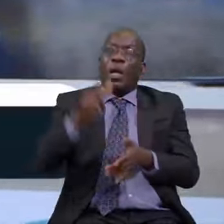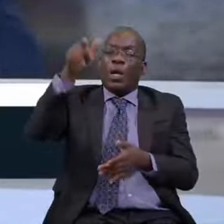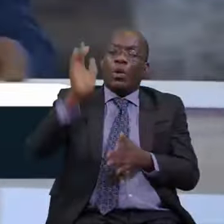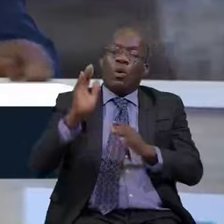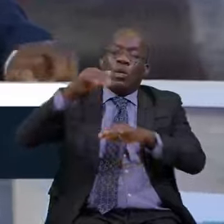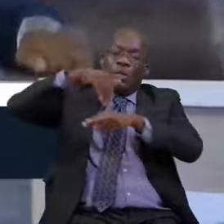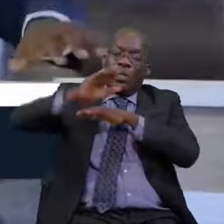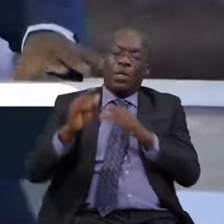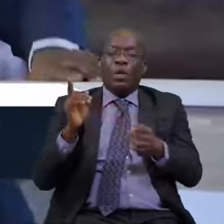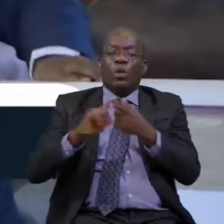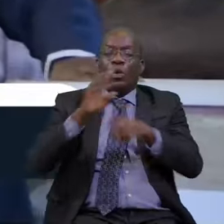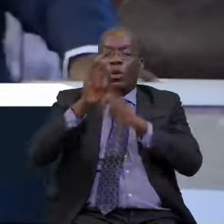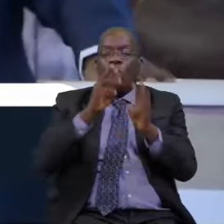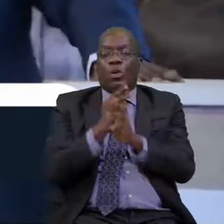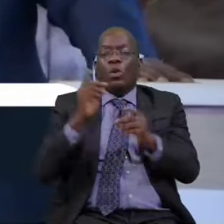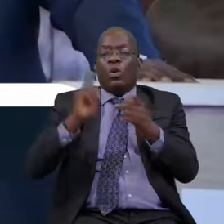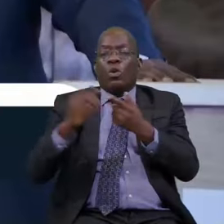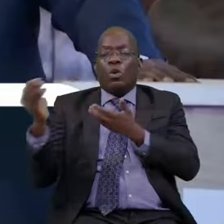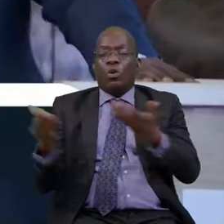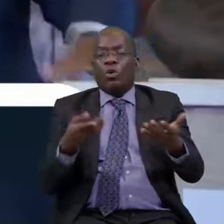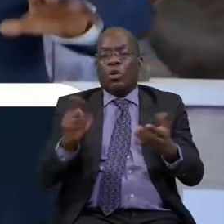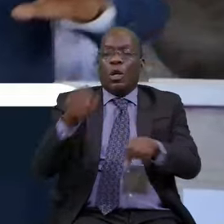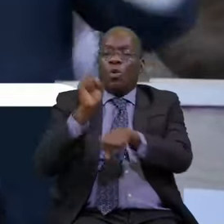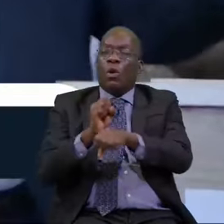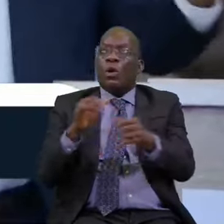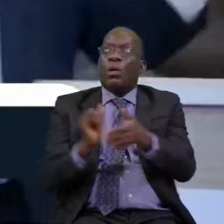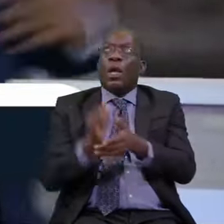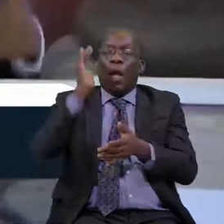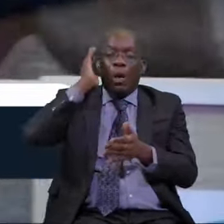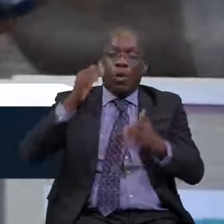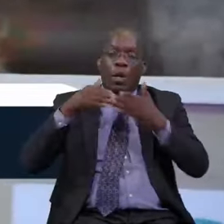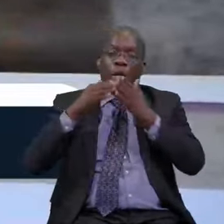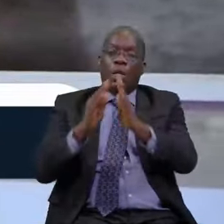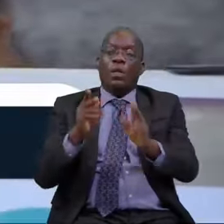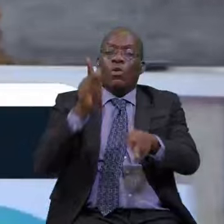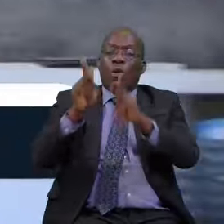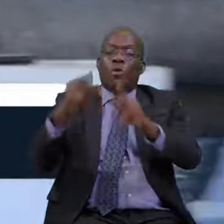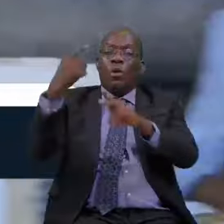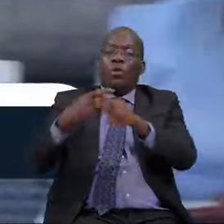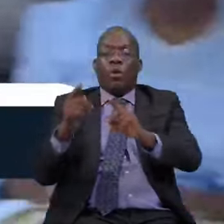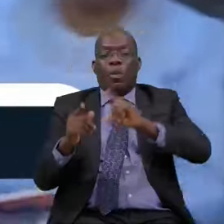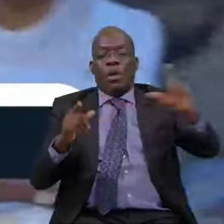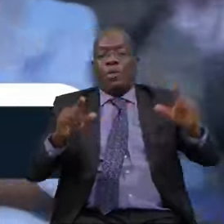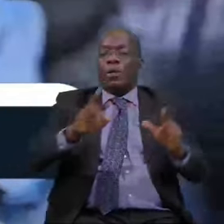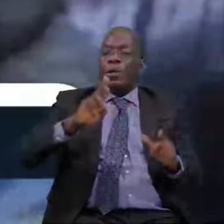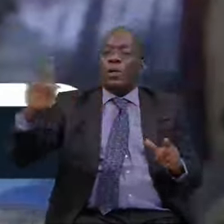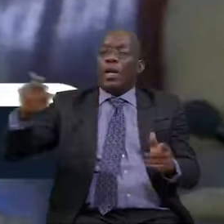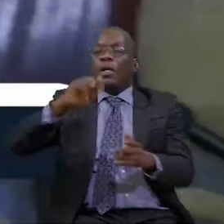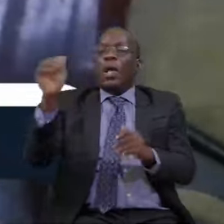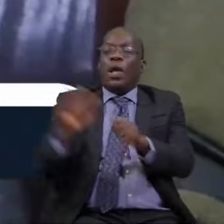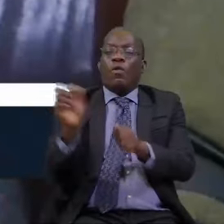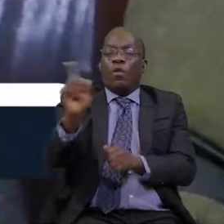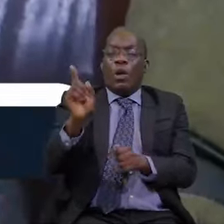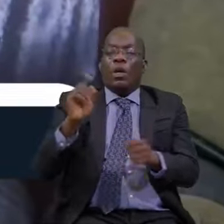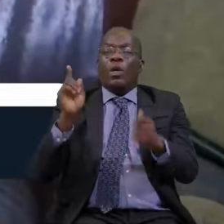envoyé dans le monde pour faire une œuvre qui va conduire les gens de gauche à droite et partout